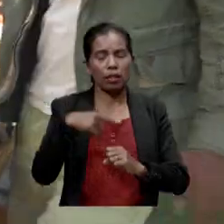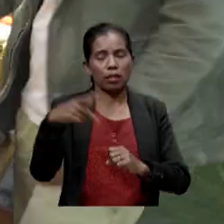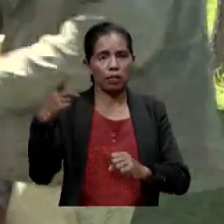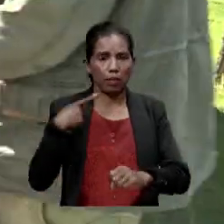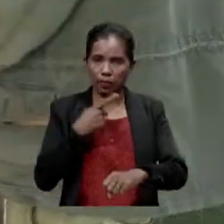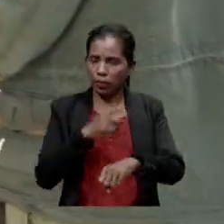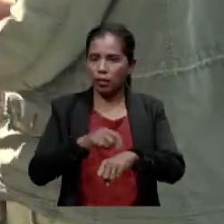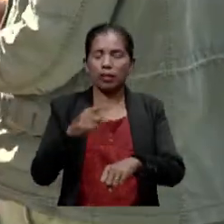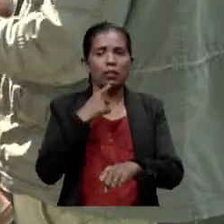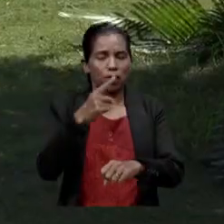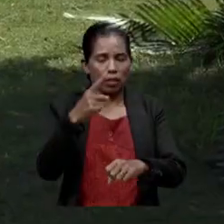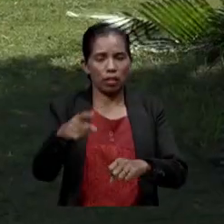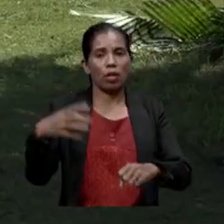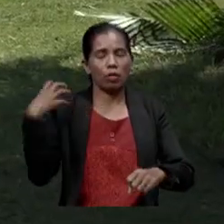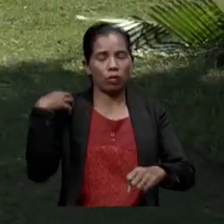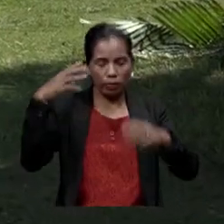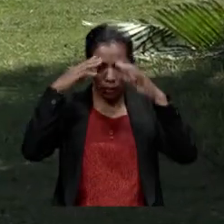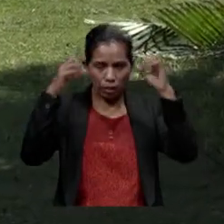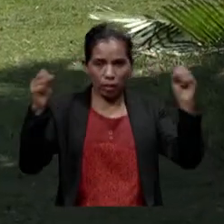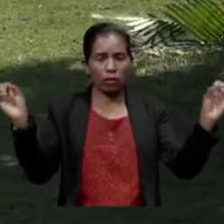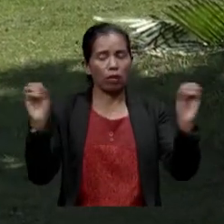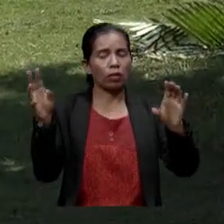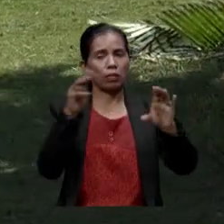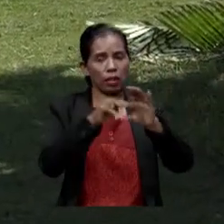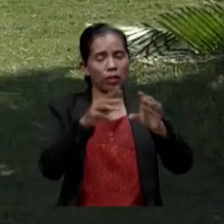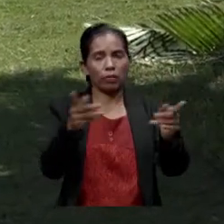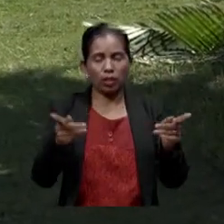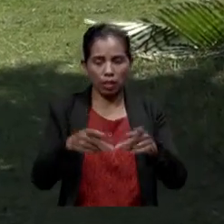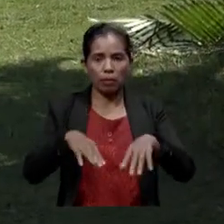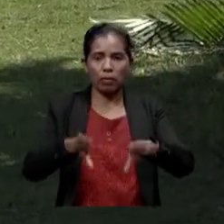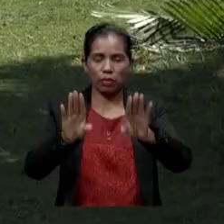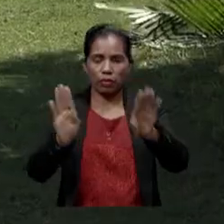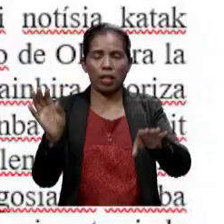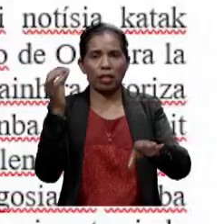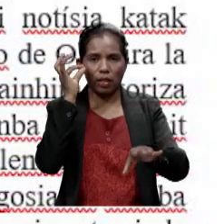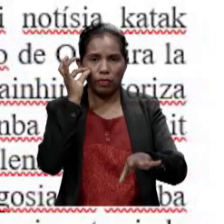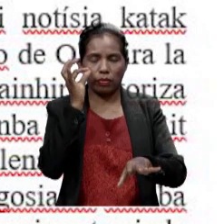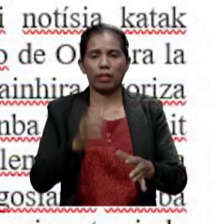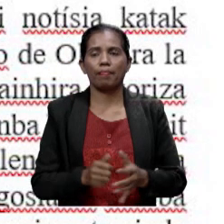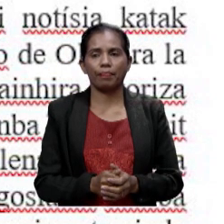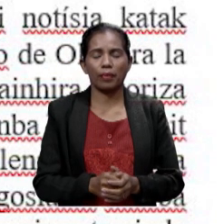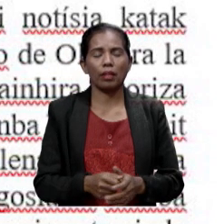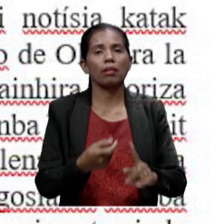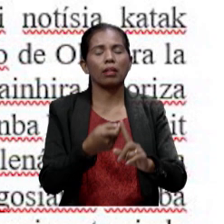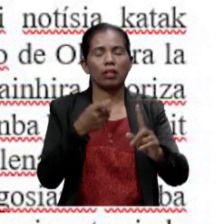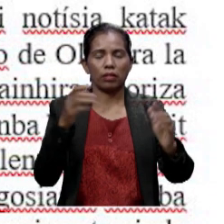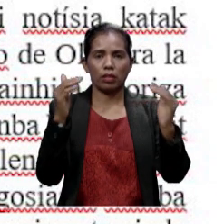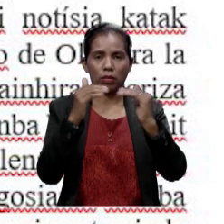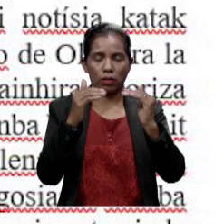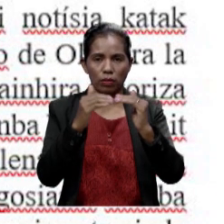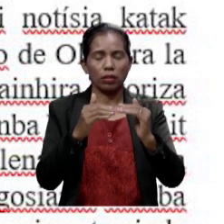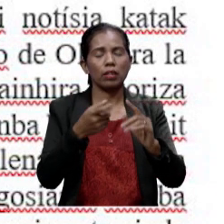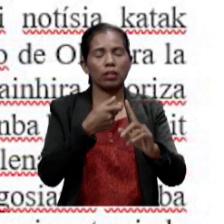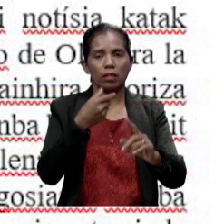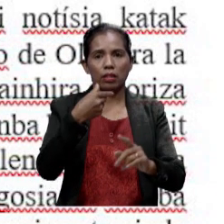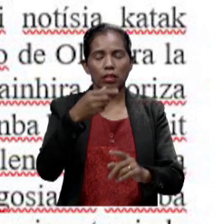Hateten Palácio Presidencial Laos Bazar ba negosiante sira atau faan aifuan. Mai beli husi komunikado ba imprensa ne be ZMN asesa husi